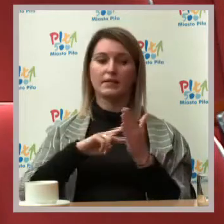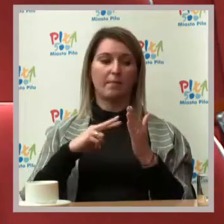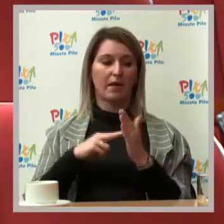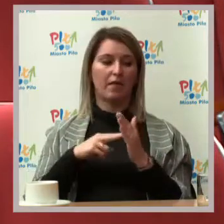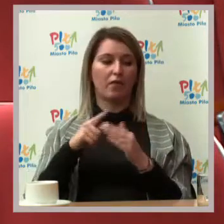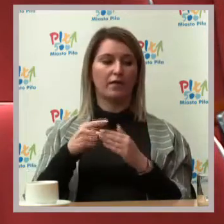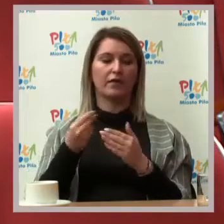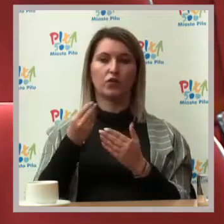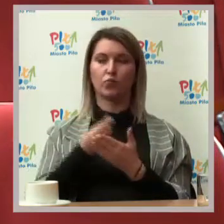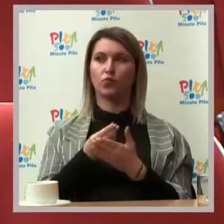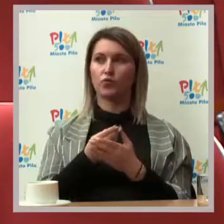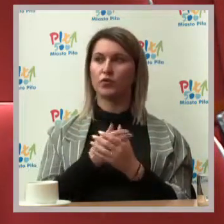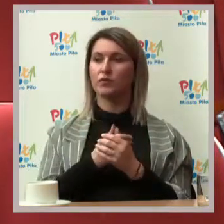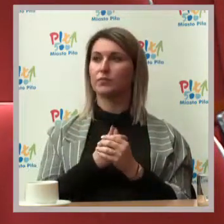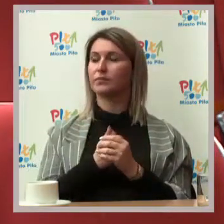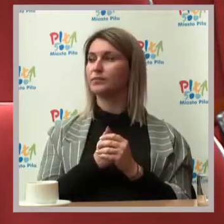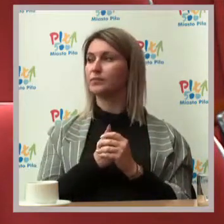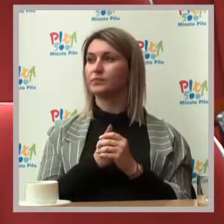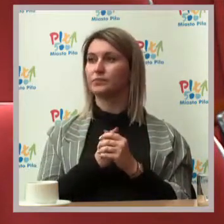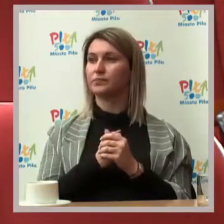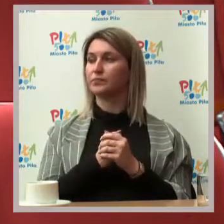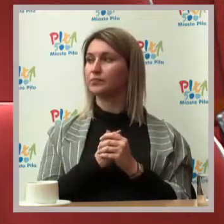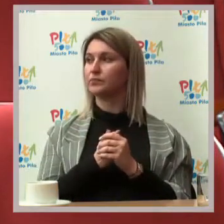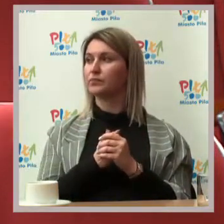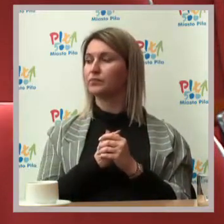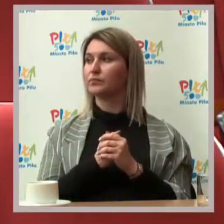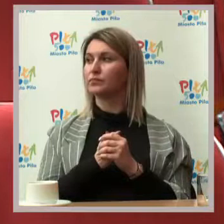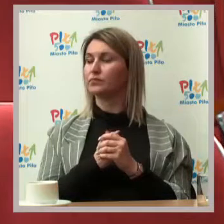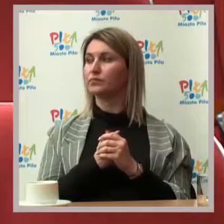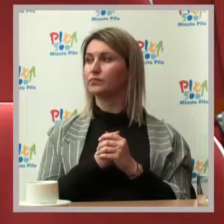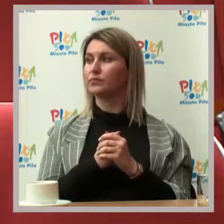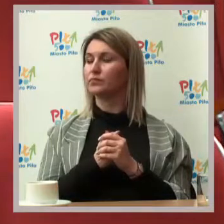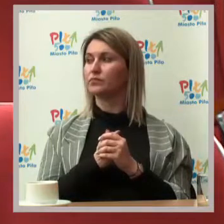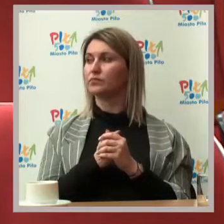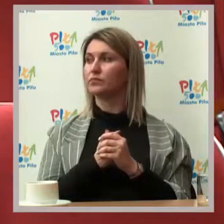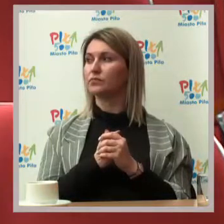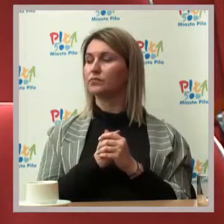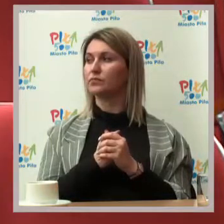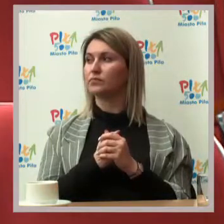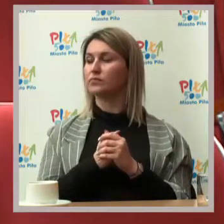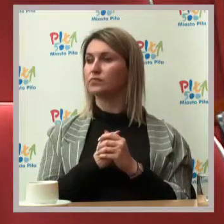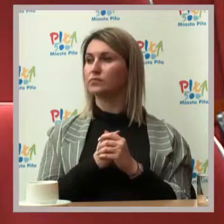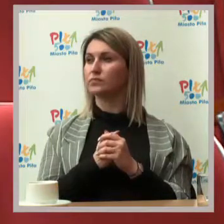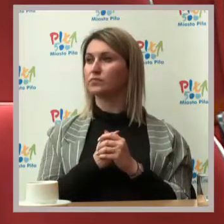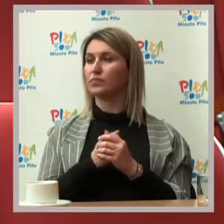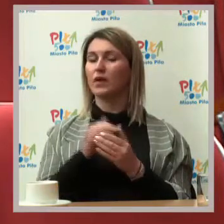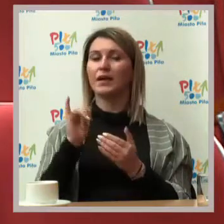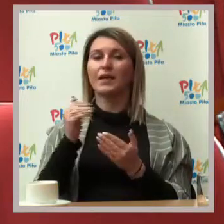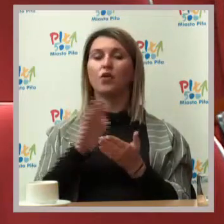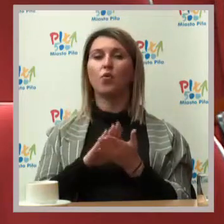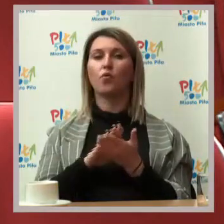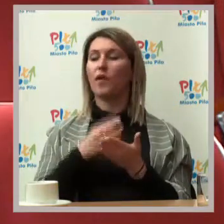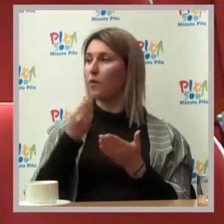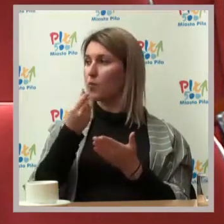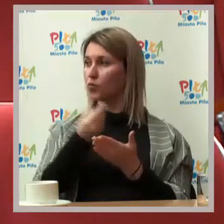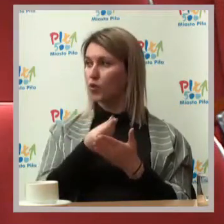budżet obywatelski. Pierwszy raz w ramach przygotowywania projektu uchwały budżetowej